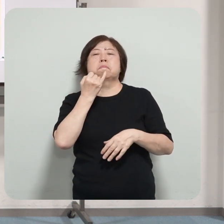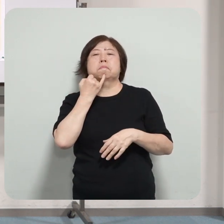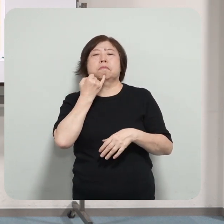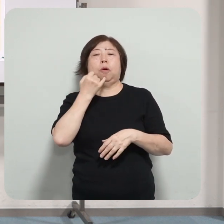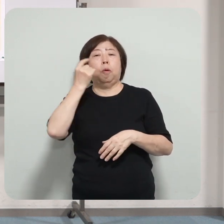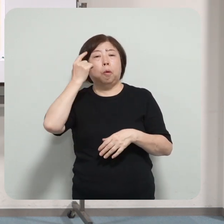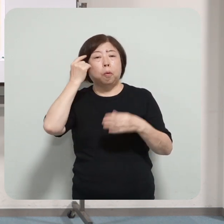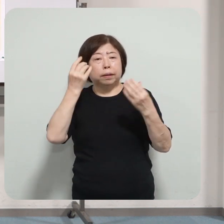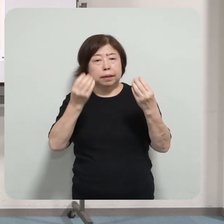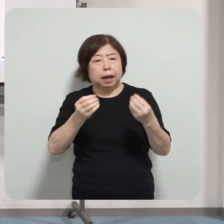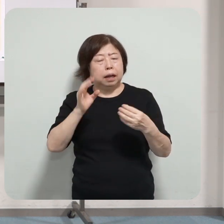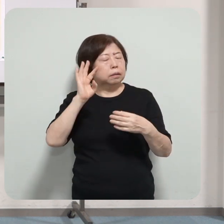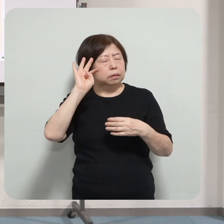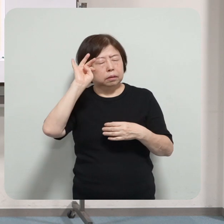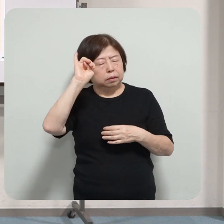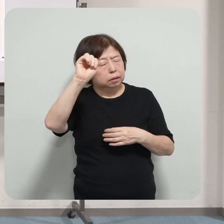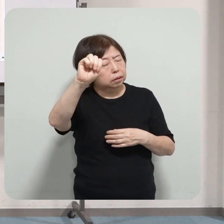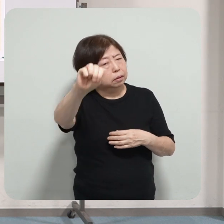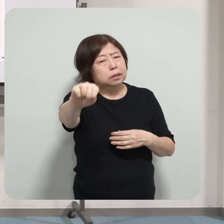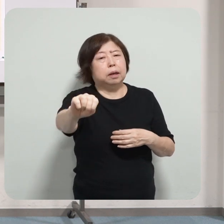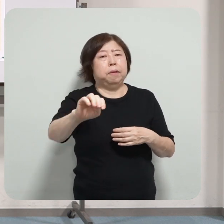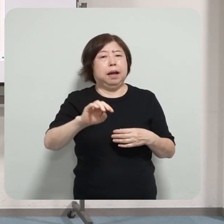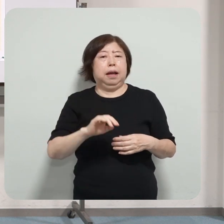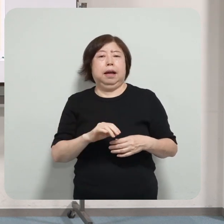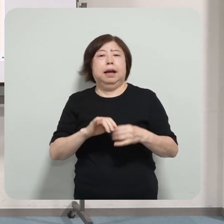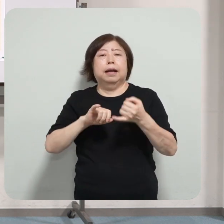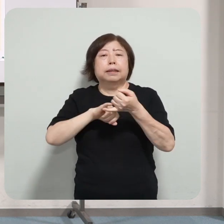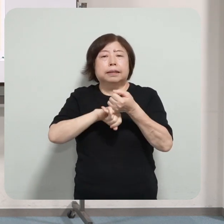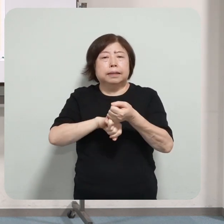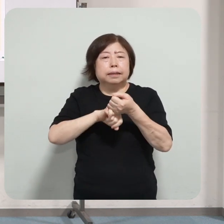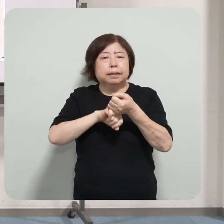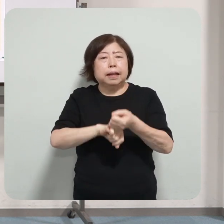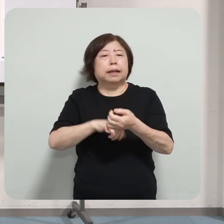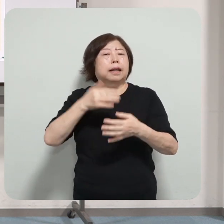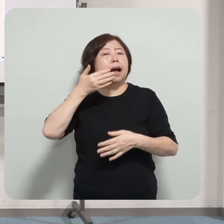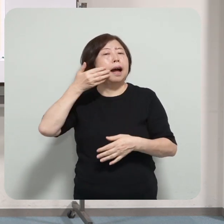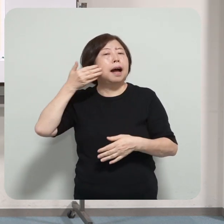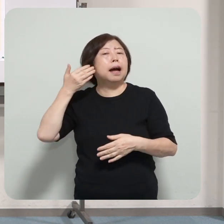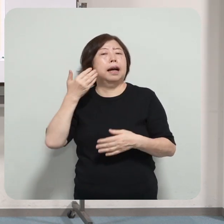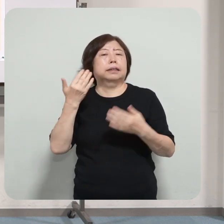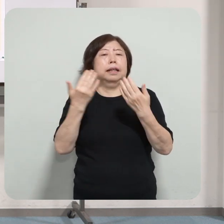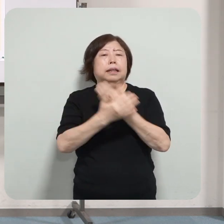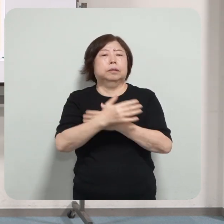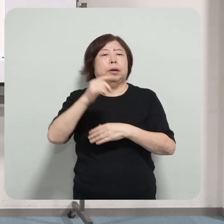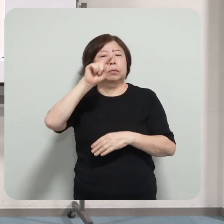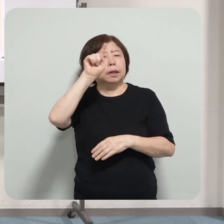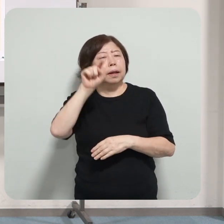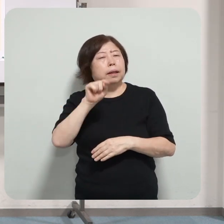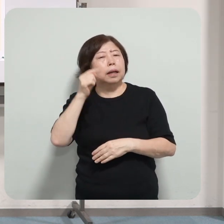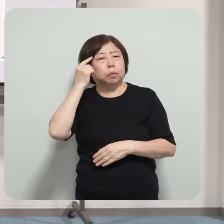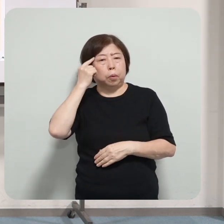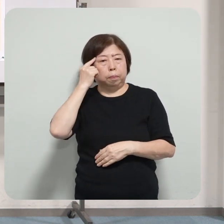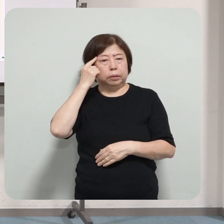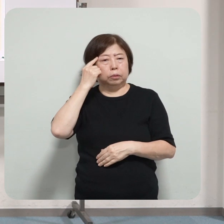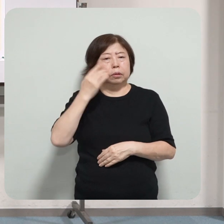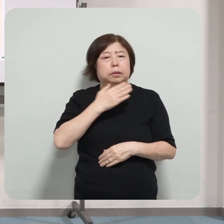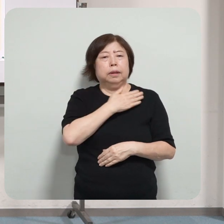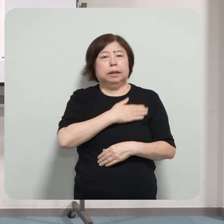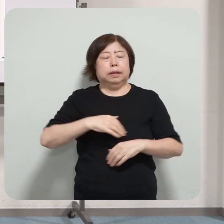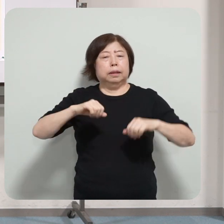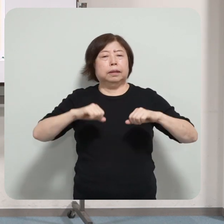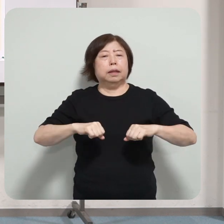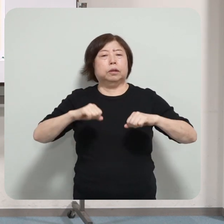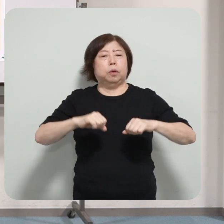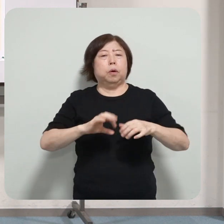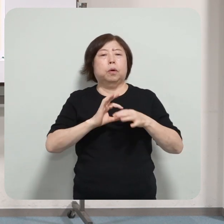でいいということで終わったら、多分何ヶ月後やったら次はですね、赤だらけになってしまうんじゃないかなと思います。健康維持を